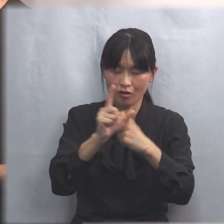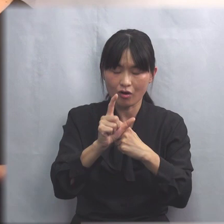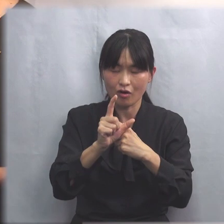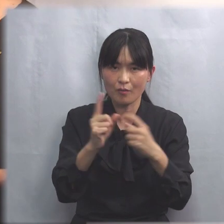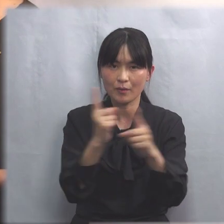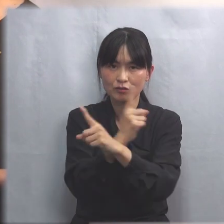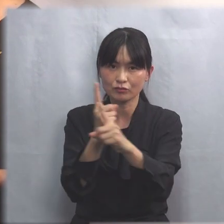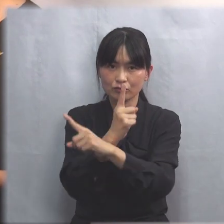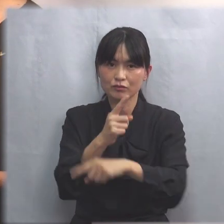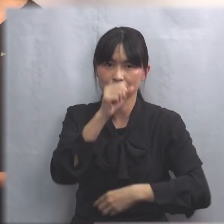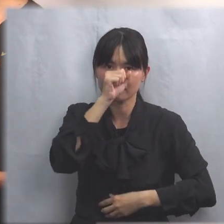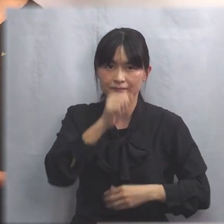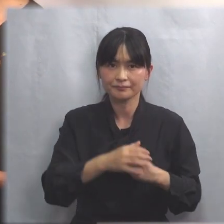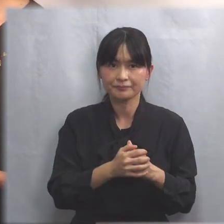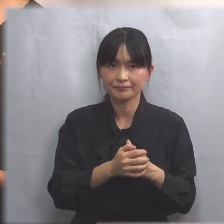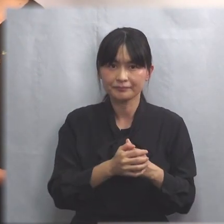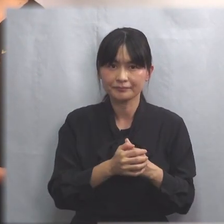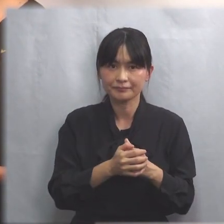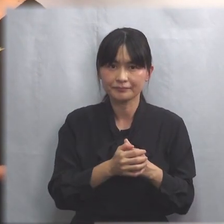권고를 드렸습니다.